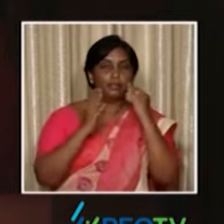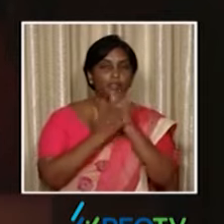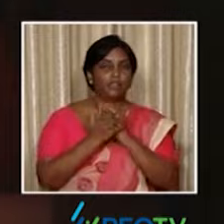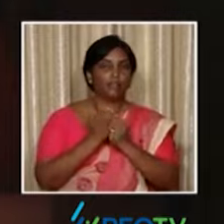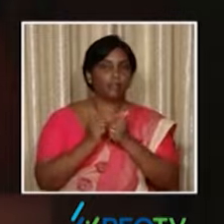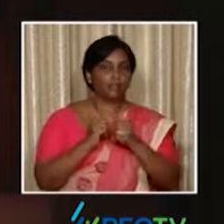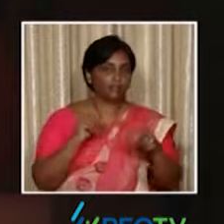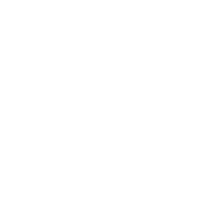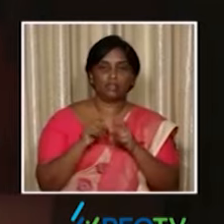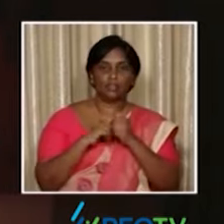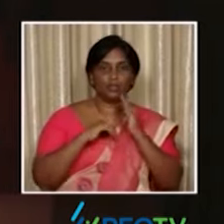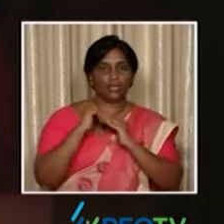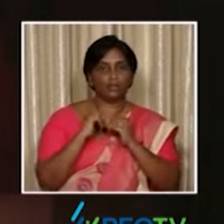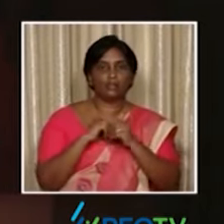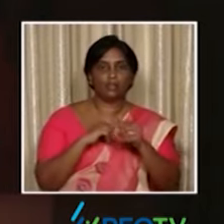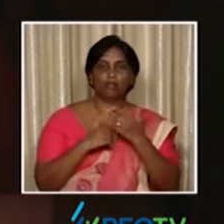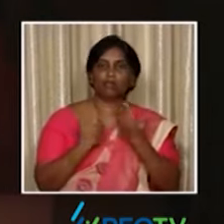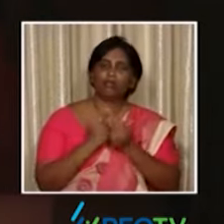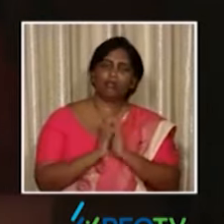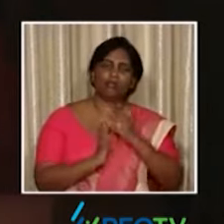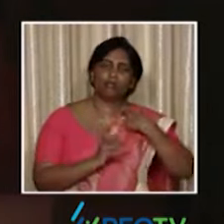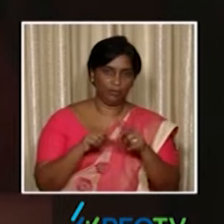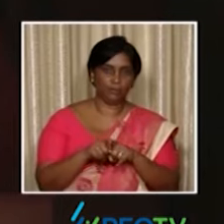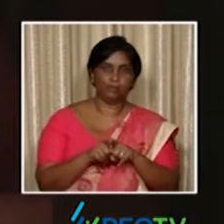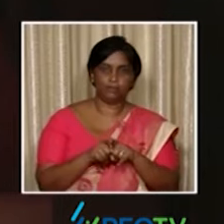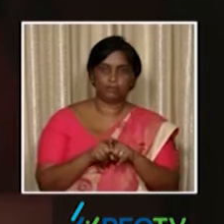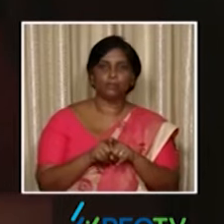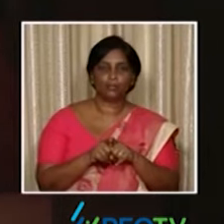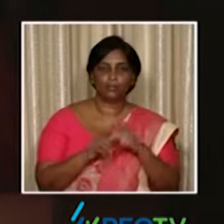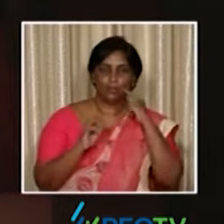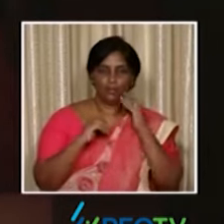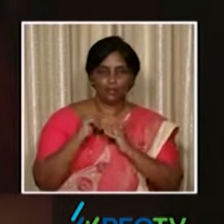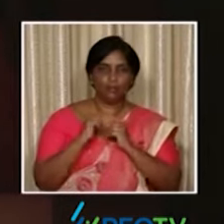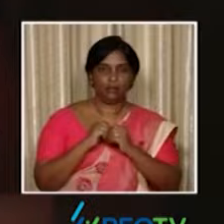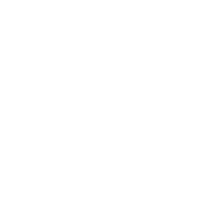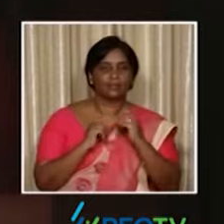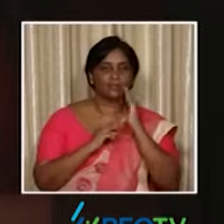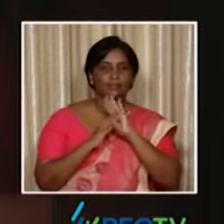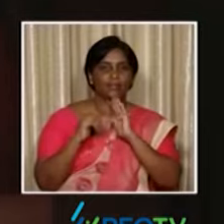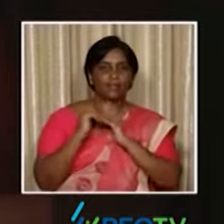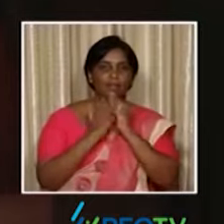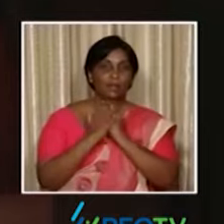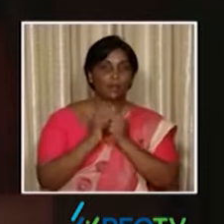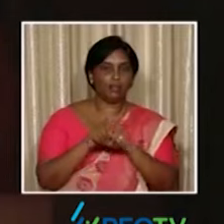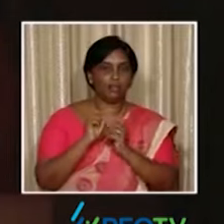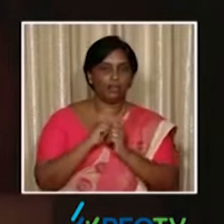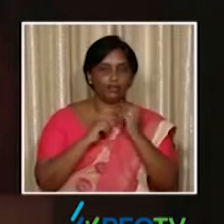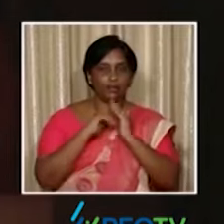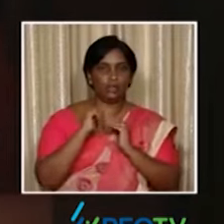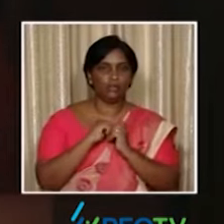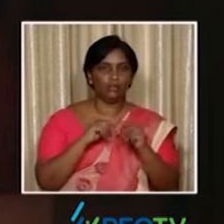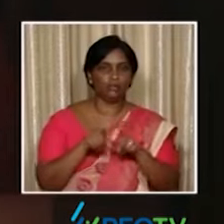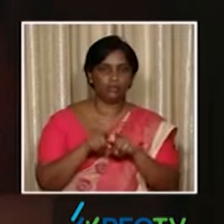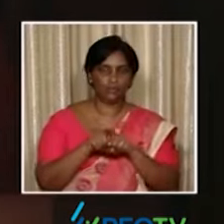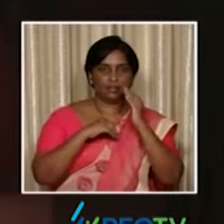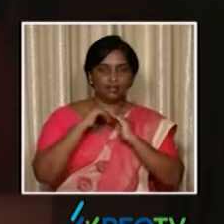ඒ ලැබෙන ක්‍රිකට් සල්ලි වලින් Tamanට ඕන දේවල් කරන්න පුළුවන් කියලා. දැන් පහුගිය කාලේ සමහරු හිතාගෙන හිටියා යුද්ධෙ දින්නේ අපි ඒ නිසා